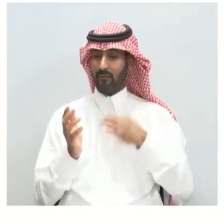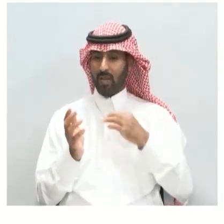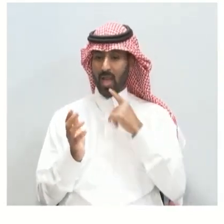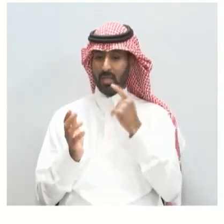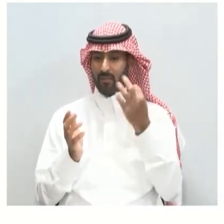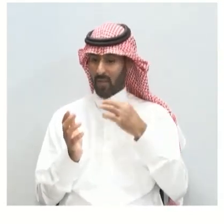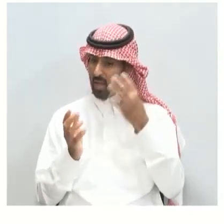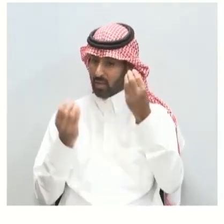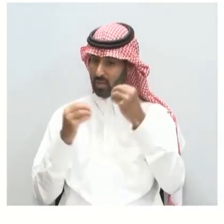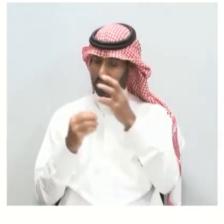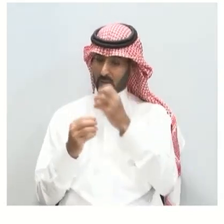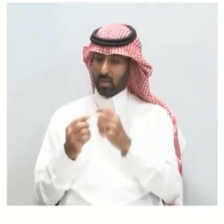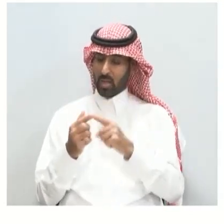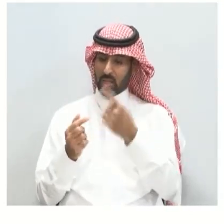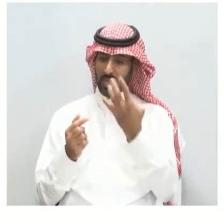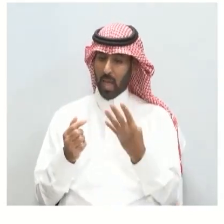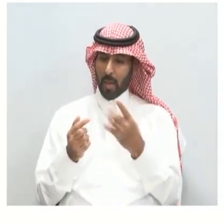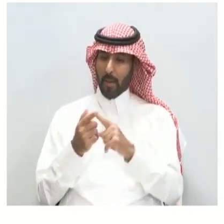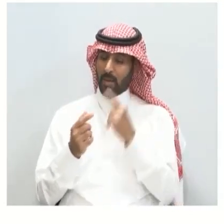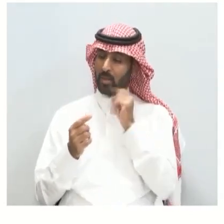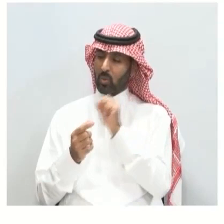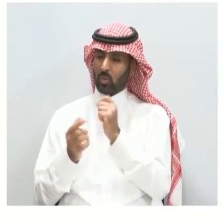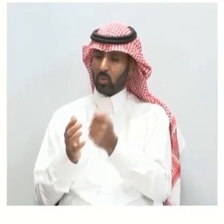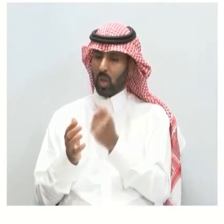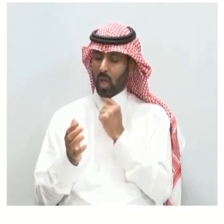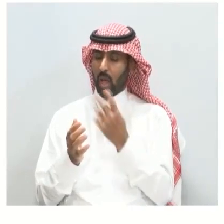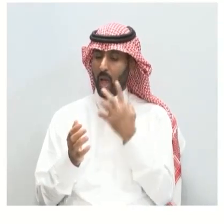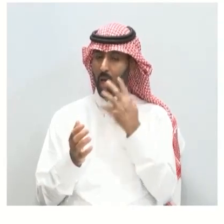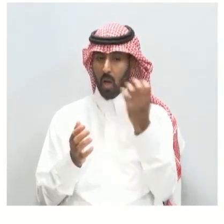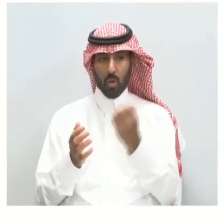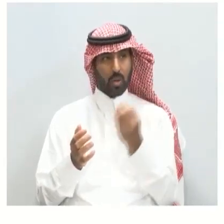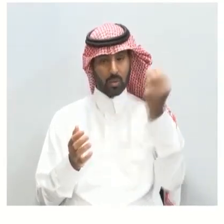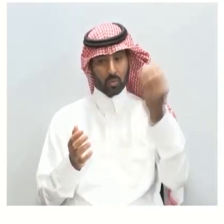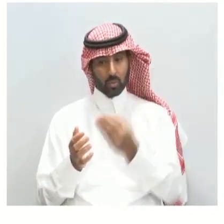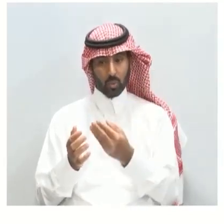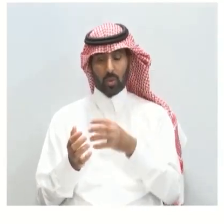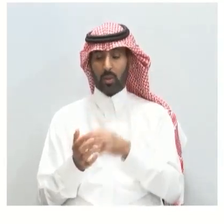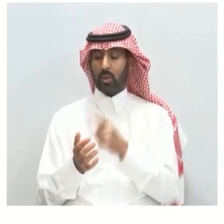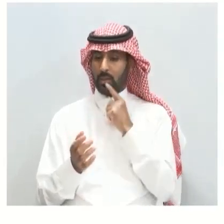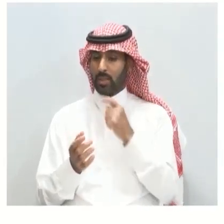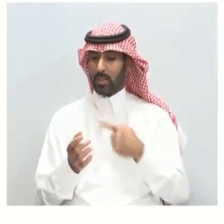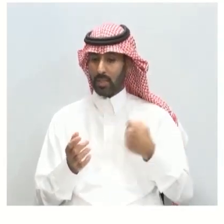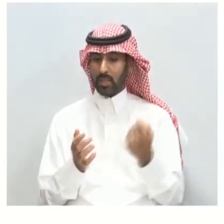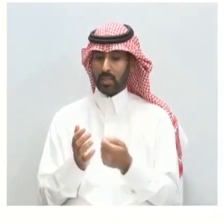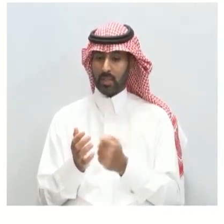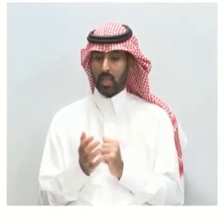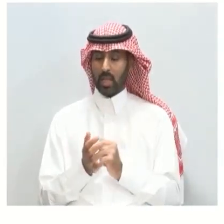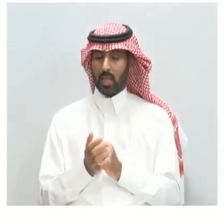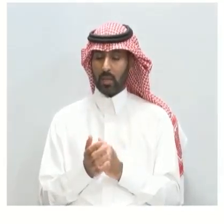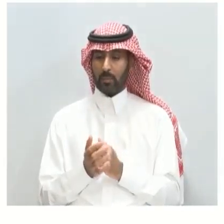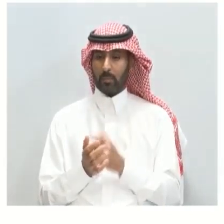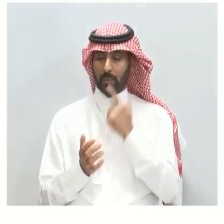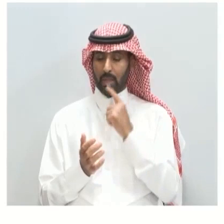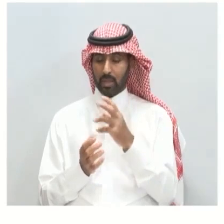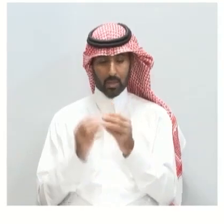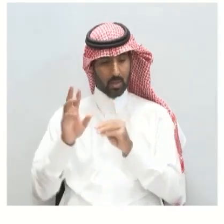ثالثا فضله رابع نسبه خامس الواضع سادسا الاسم سابعا